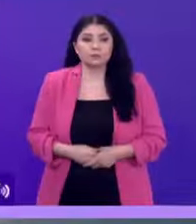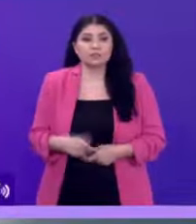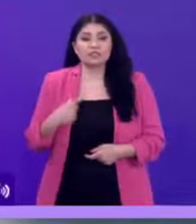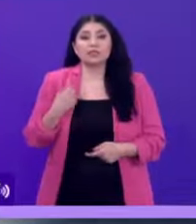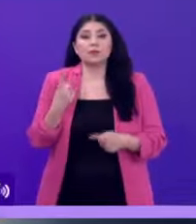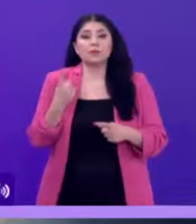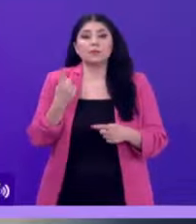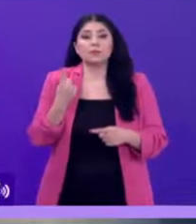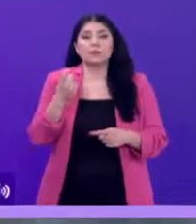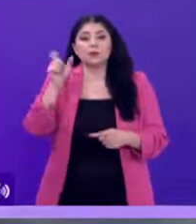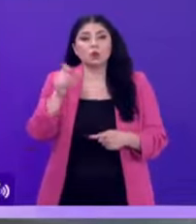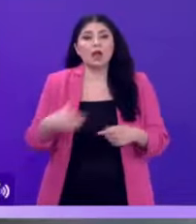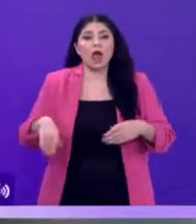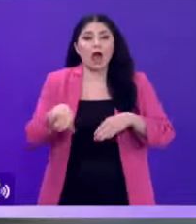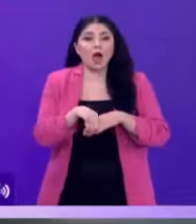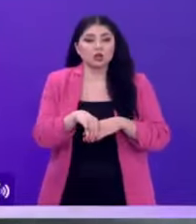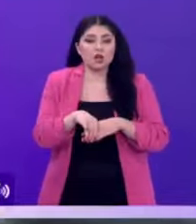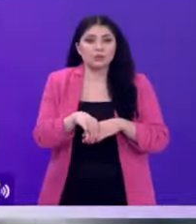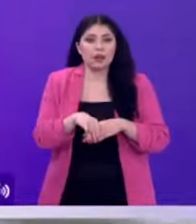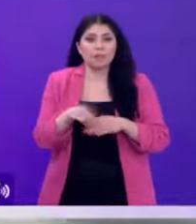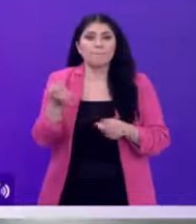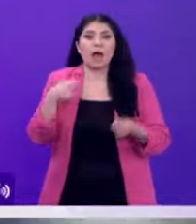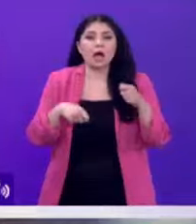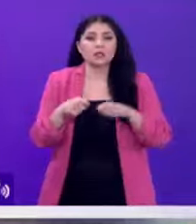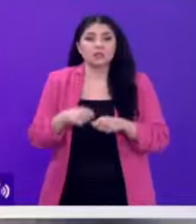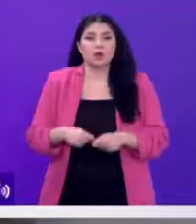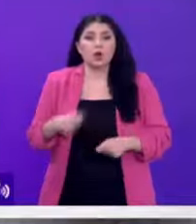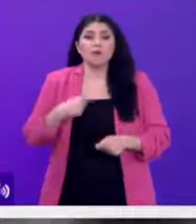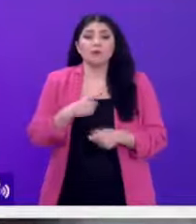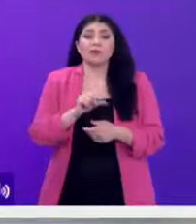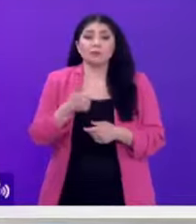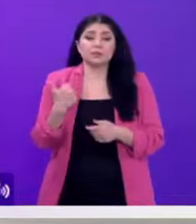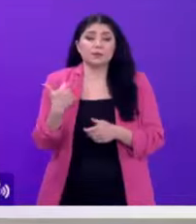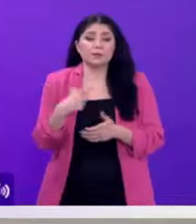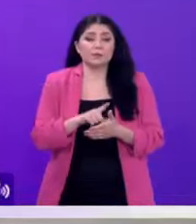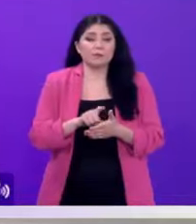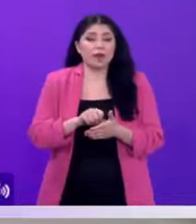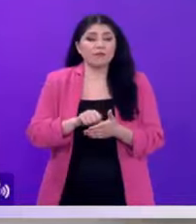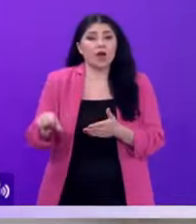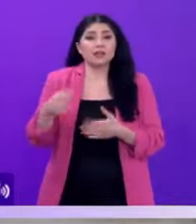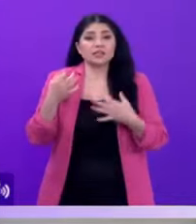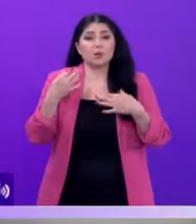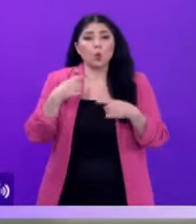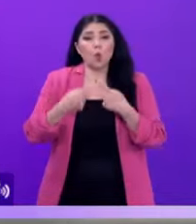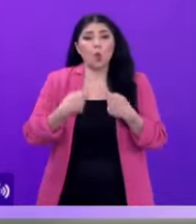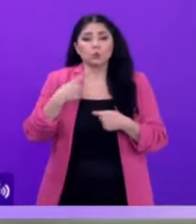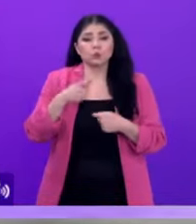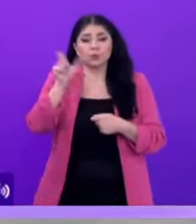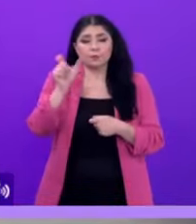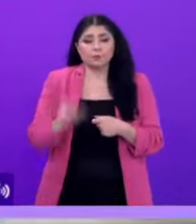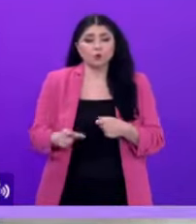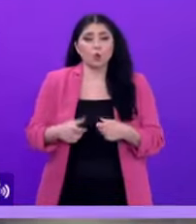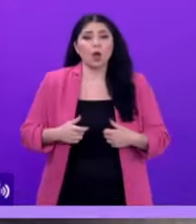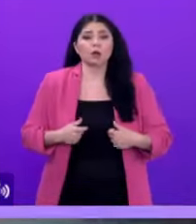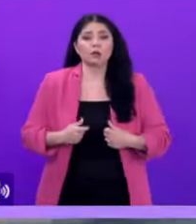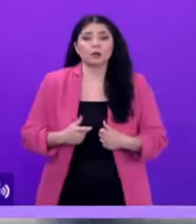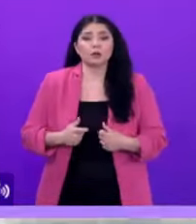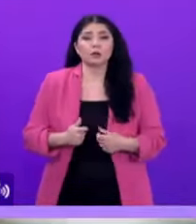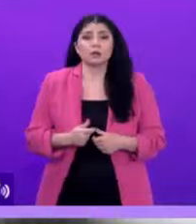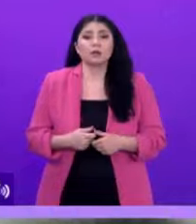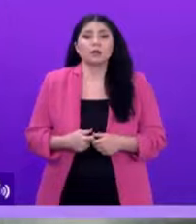angajații magazinului, iar au fost evacuate peste 100 de persoane din magazin, fără probleme, care sunt clienți și